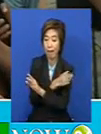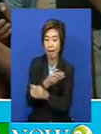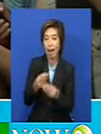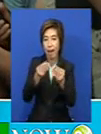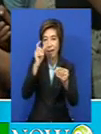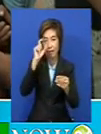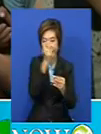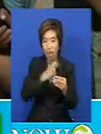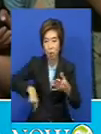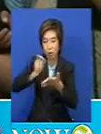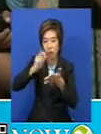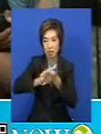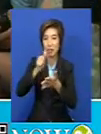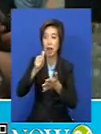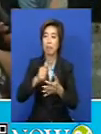9เรียบร้อยน่ะ